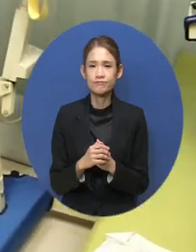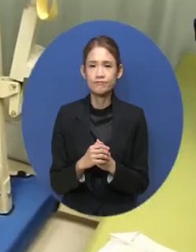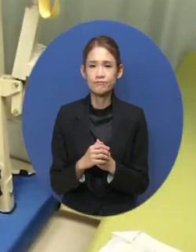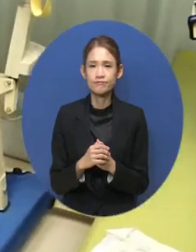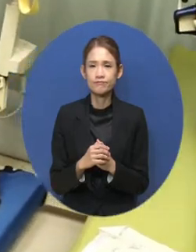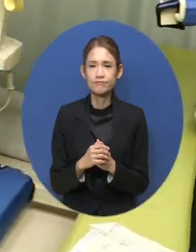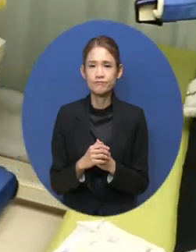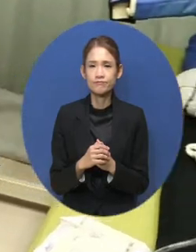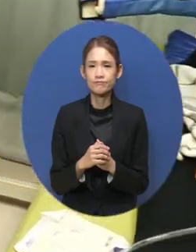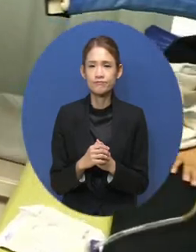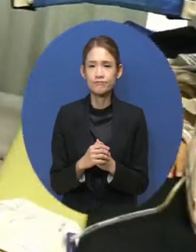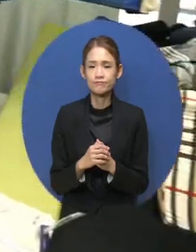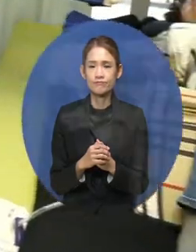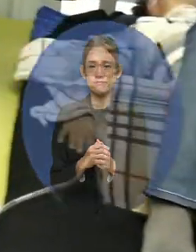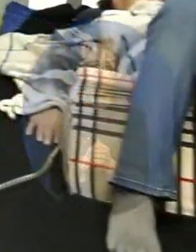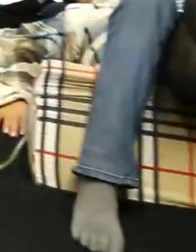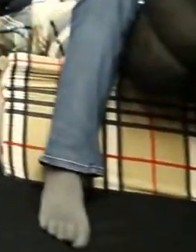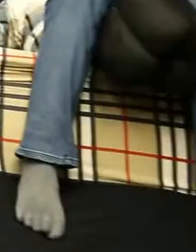응? 엄마가 생기시고.